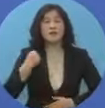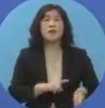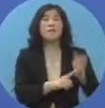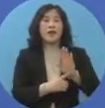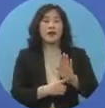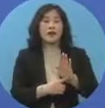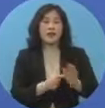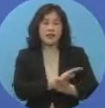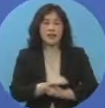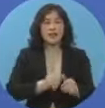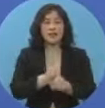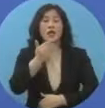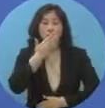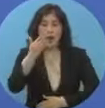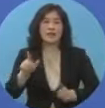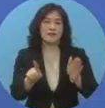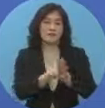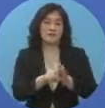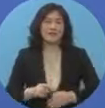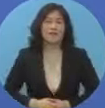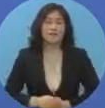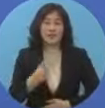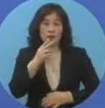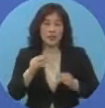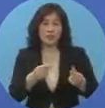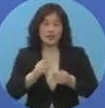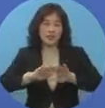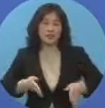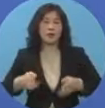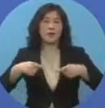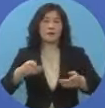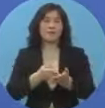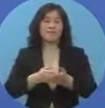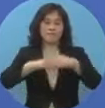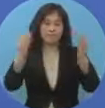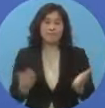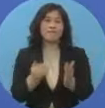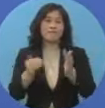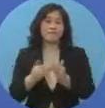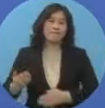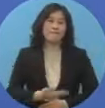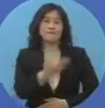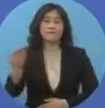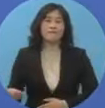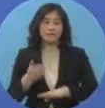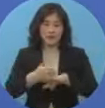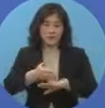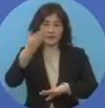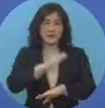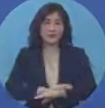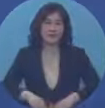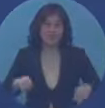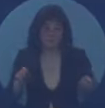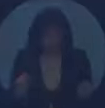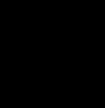거뜬히 이겨 내리라 생각합니다 생명의 땅 흙 등 전남 도정뉴스 여기서 마칩니다 함께해주신 여러분 고맙습니다